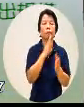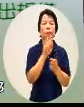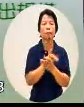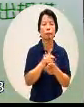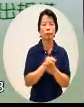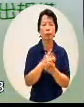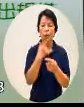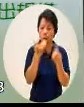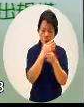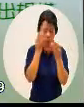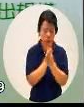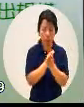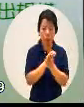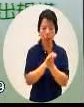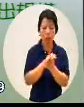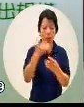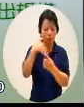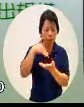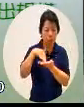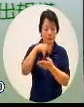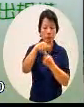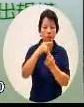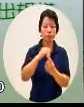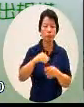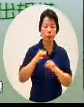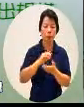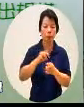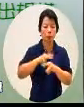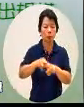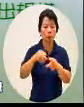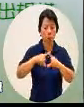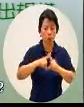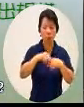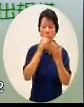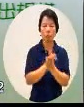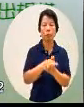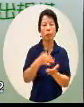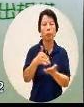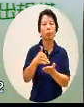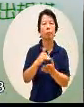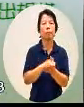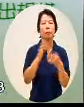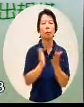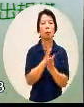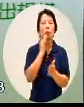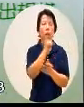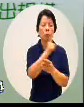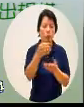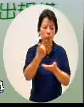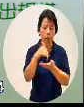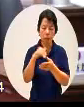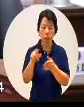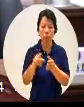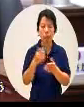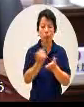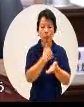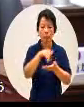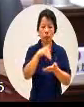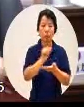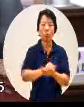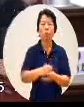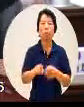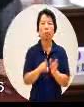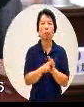所以呢我們在接下來議會要審預算市政府要做什麼要編預算那編預算呢